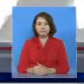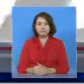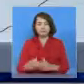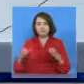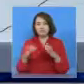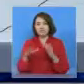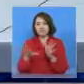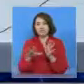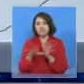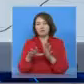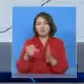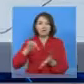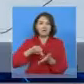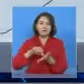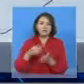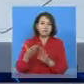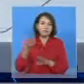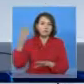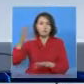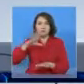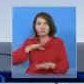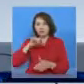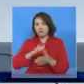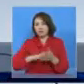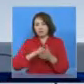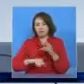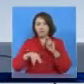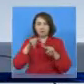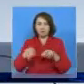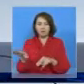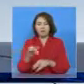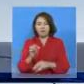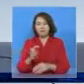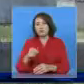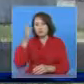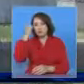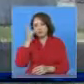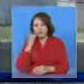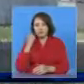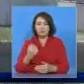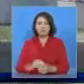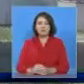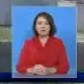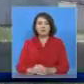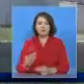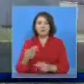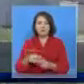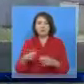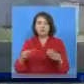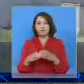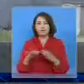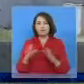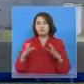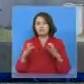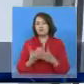Саяжайдағы электр энергиясына қатысты мәселе бұрыннан бар. Себебі ондағы құрылғылардың барлығы тозығы жеткен. Жаңартпаса болмайды. Осы ретте саяжай